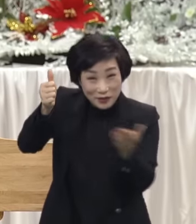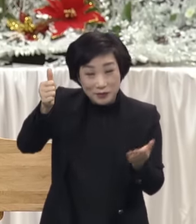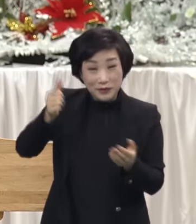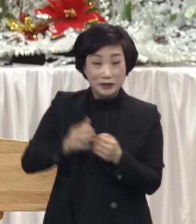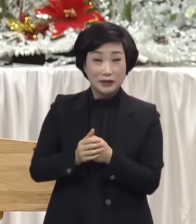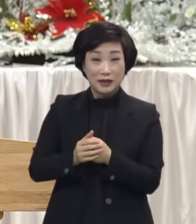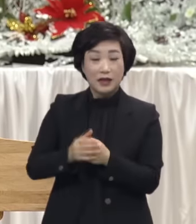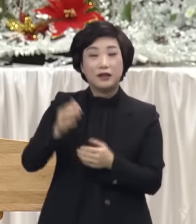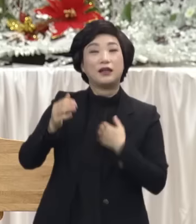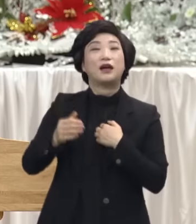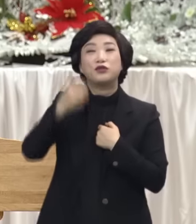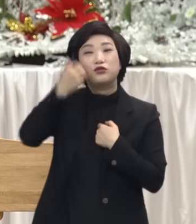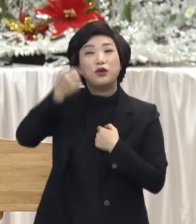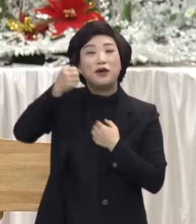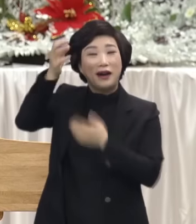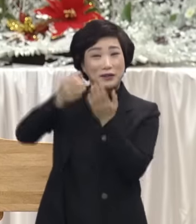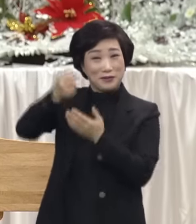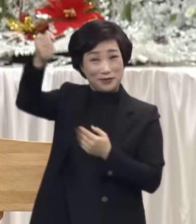하나님 겁니다.